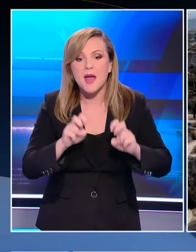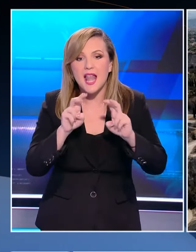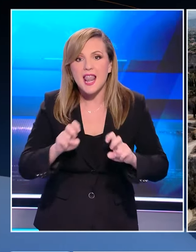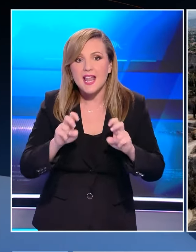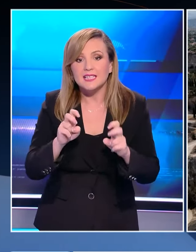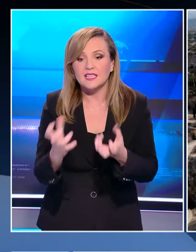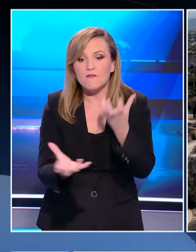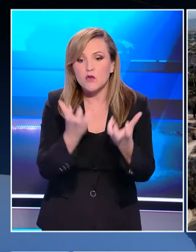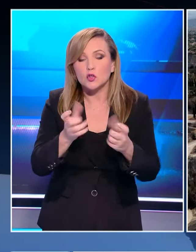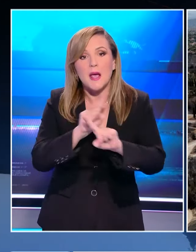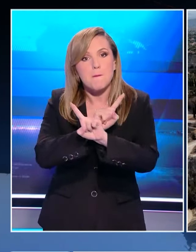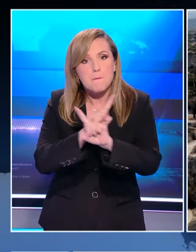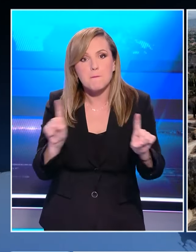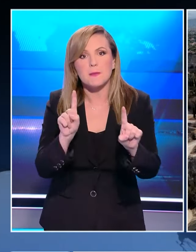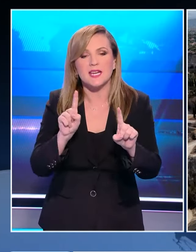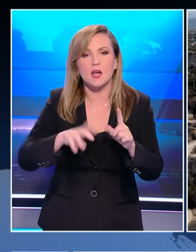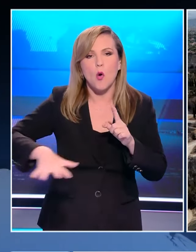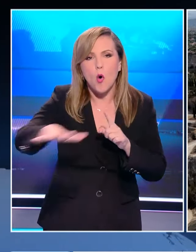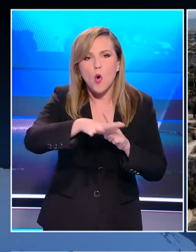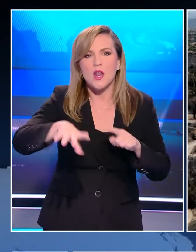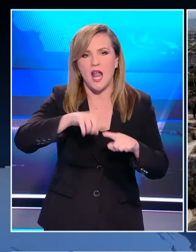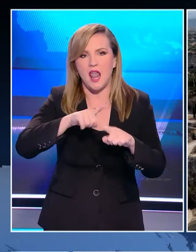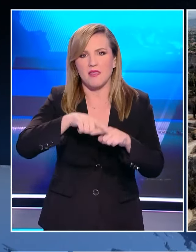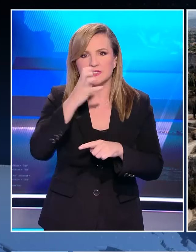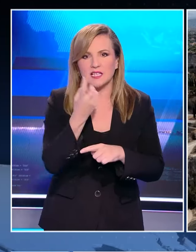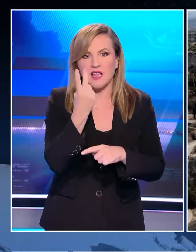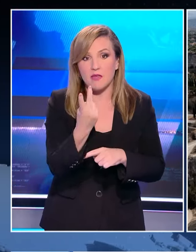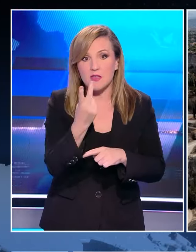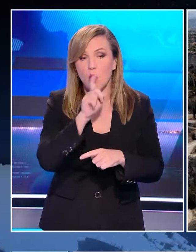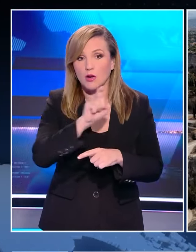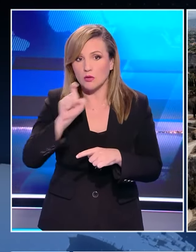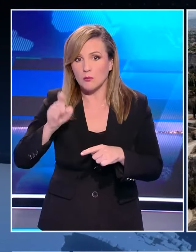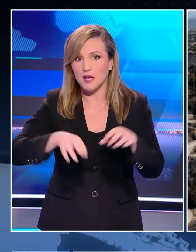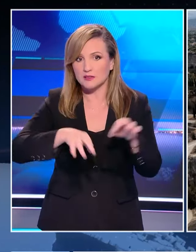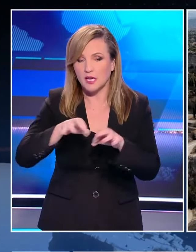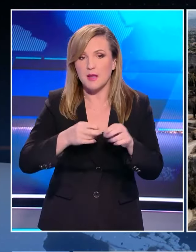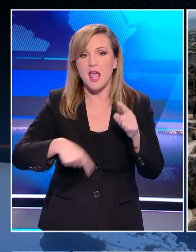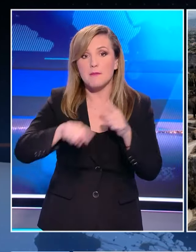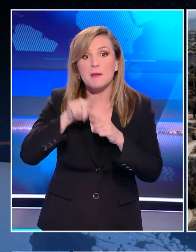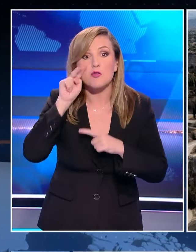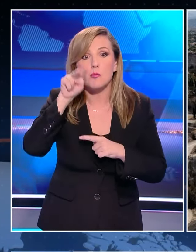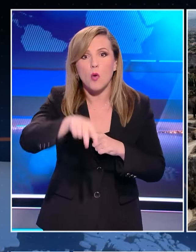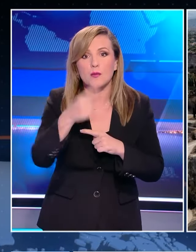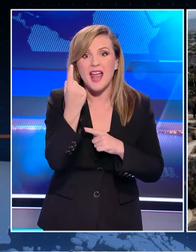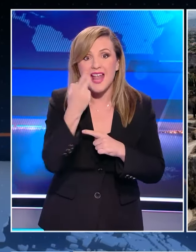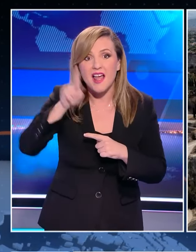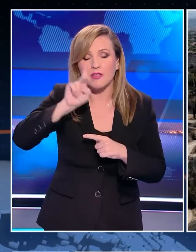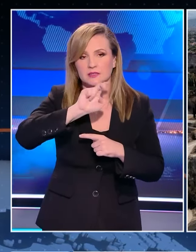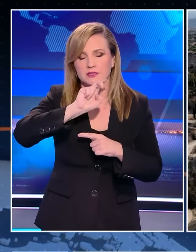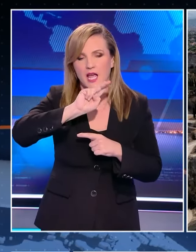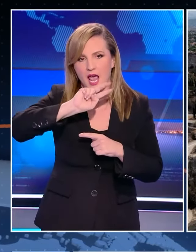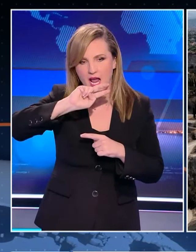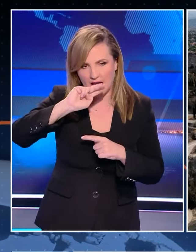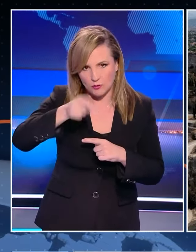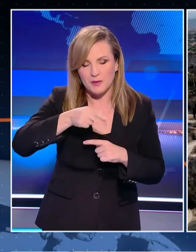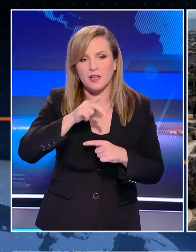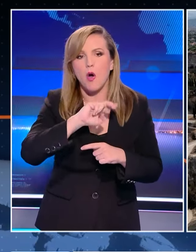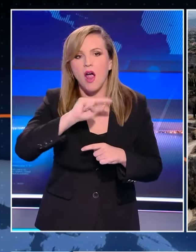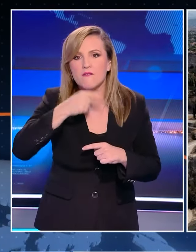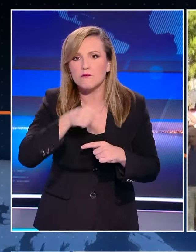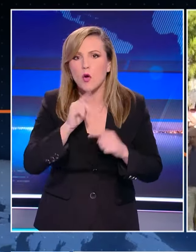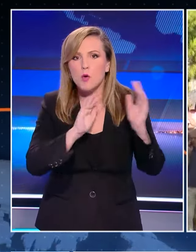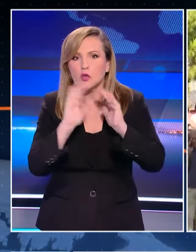όλη τη χώρα συνολικής επιφάνειας 42 εκατομμυρίων στρεμμάτων, ενώ προβλέπεται ακόμα 1 δις ευρώ από εθνικούς και κοινοτικούς πόρους για την